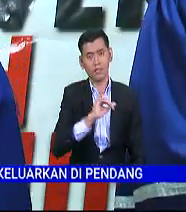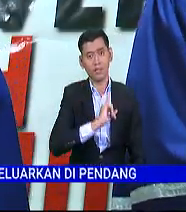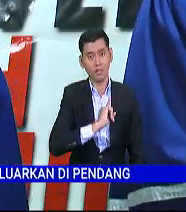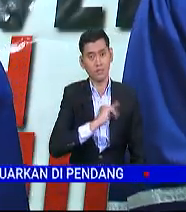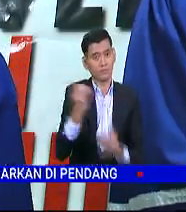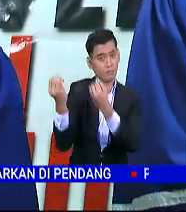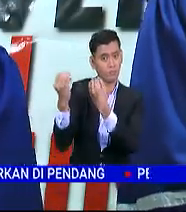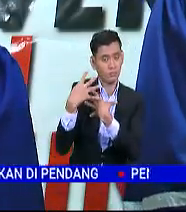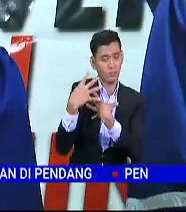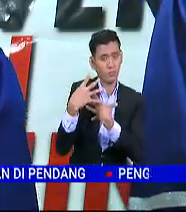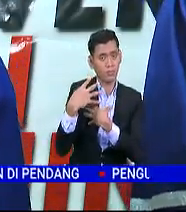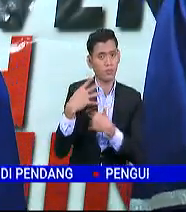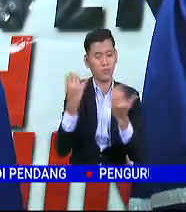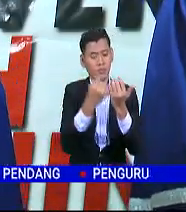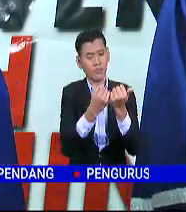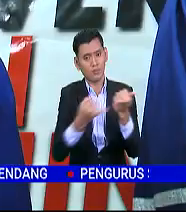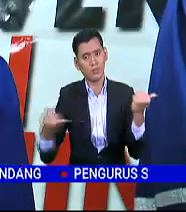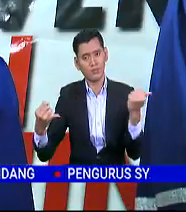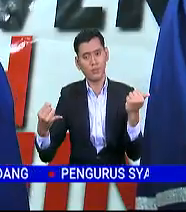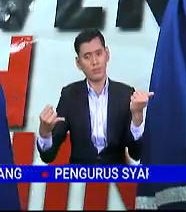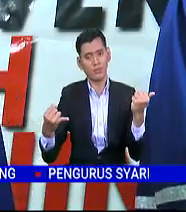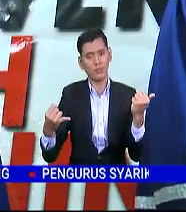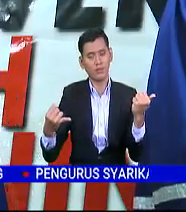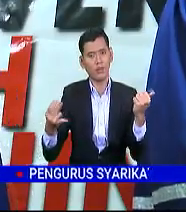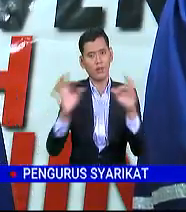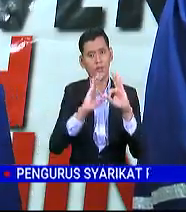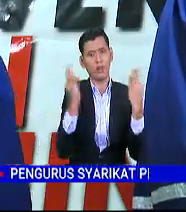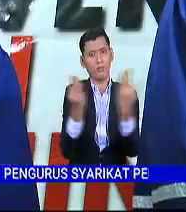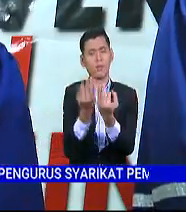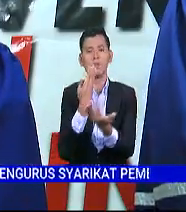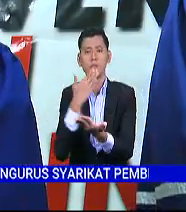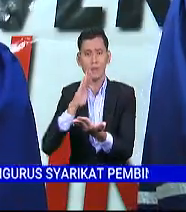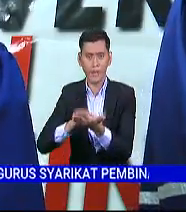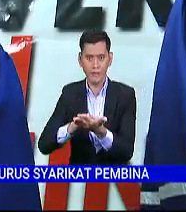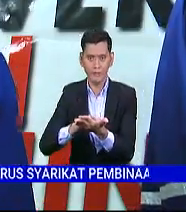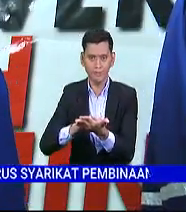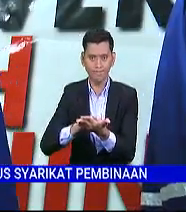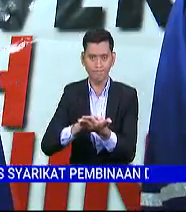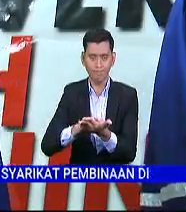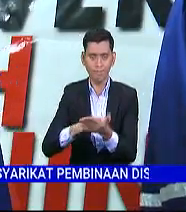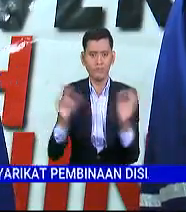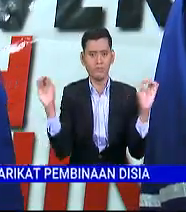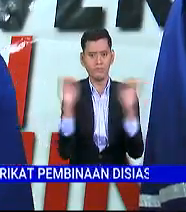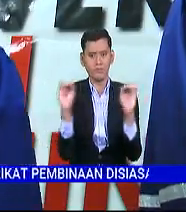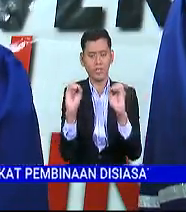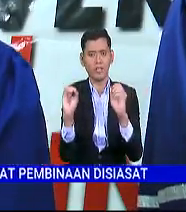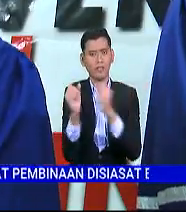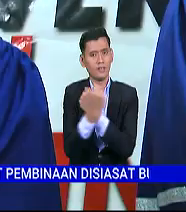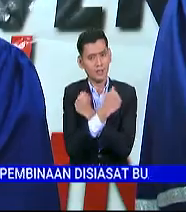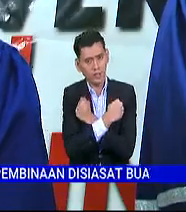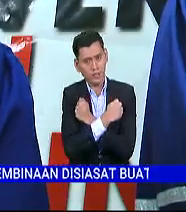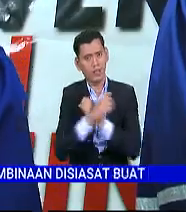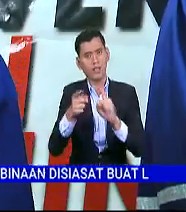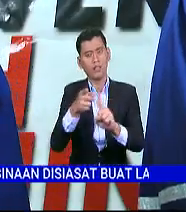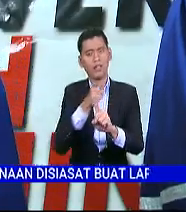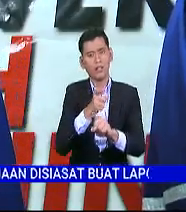bahawa dia dilahirkan dalam a deadlock family dan dia tidak mempunyai kasih sayang